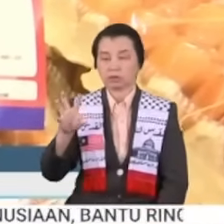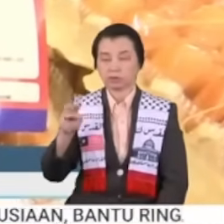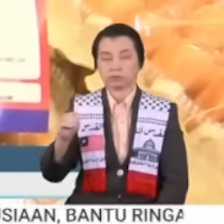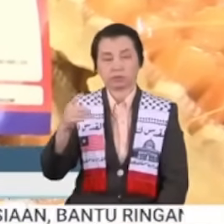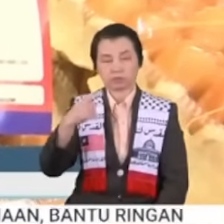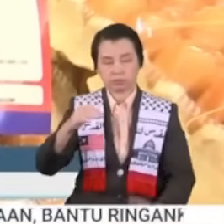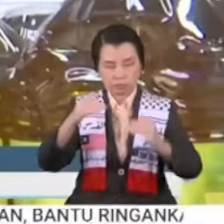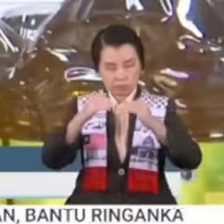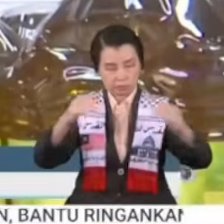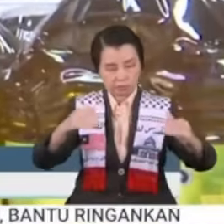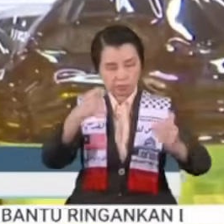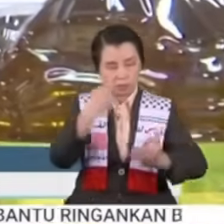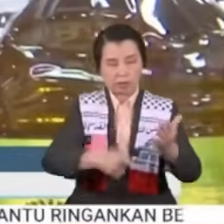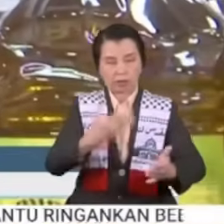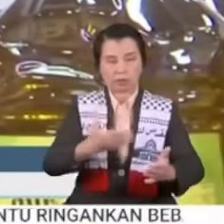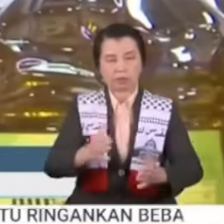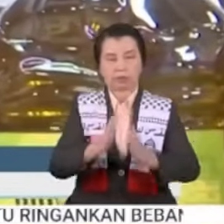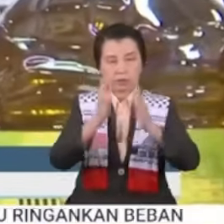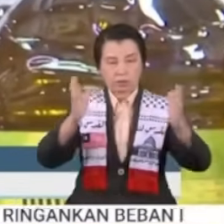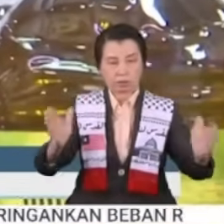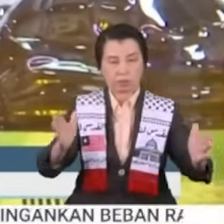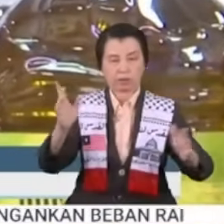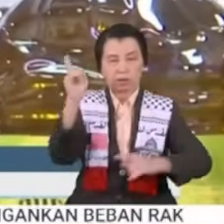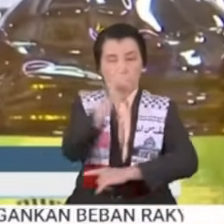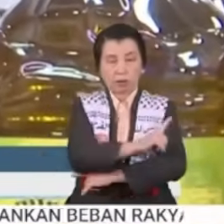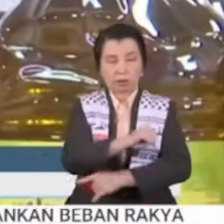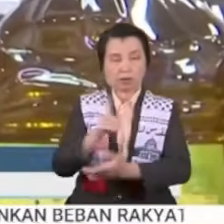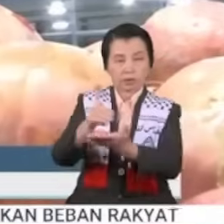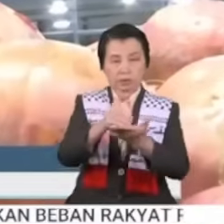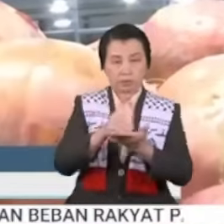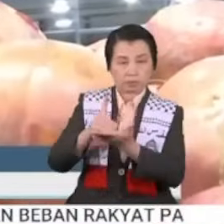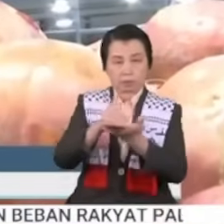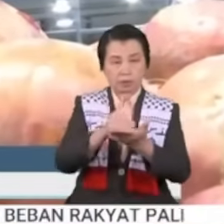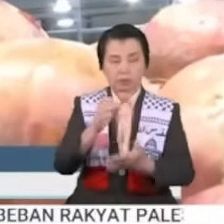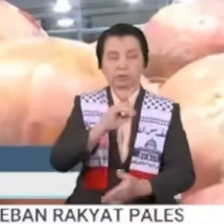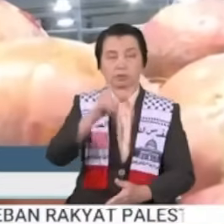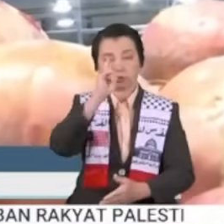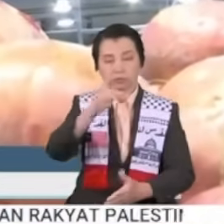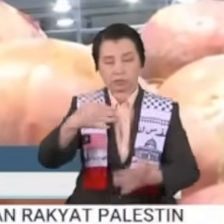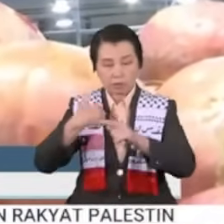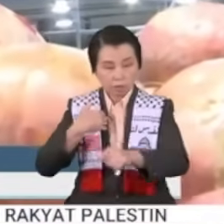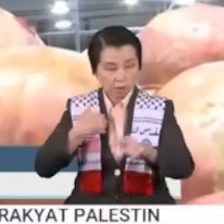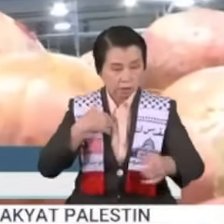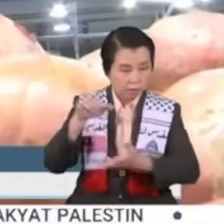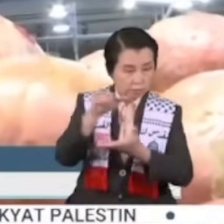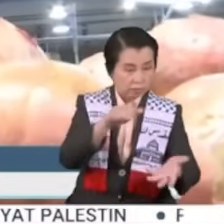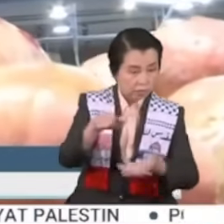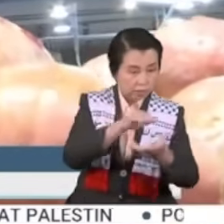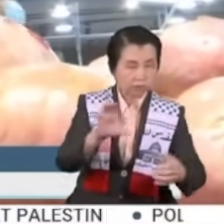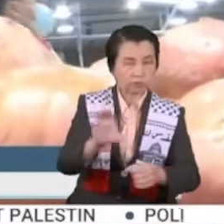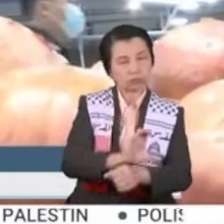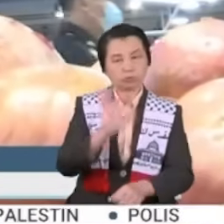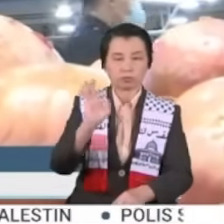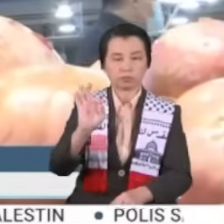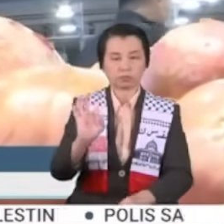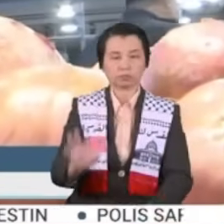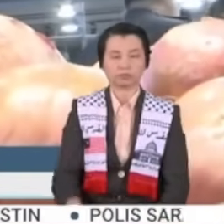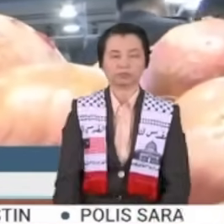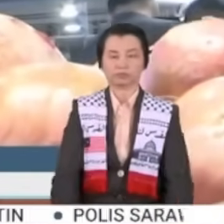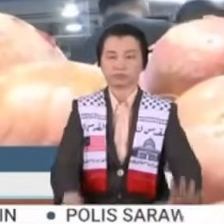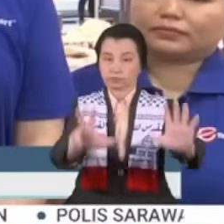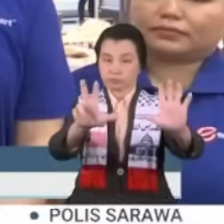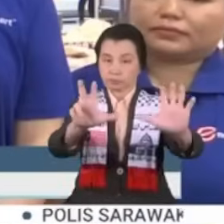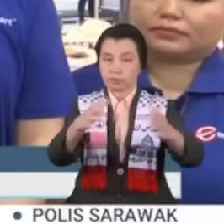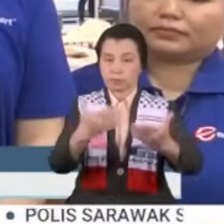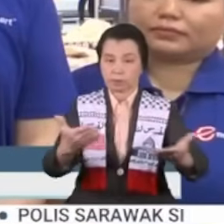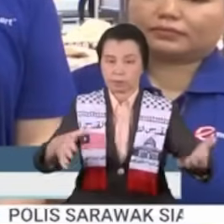menstabilkan harga barangan sepanjang musim perayaan di pavali dan memastikan keberadaan bekalan di pasaran item